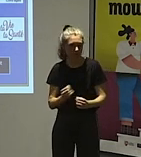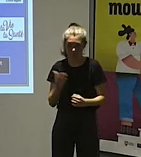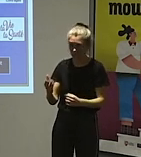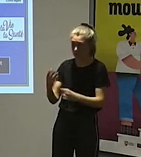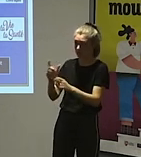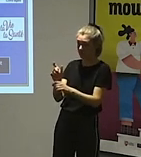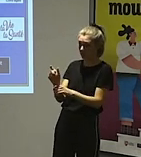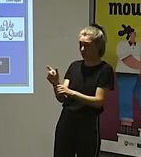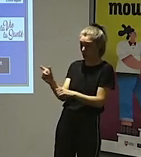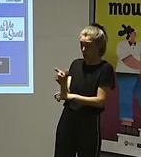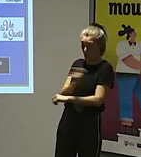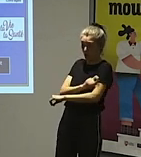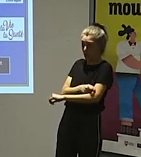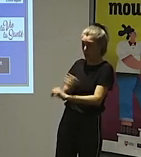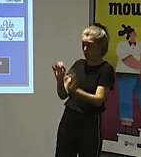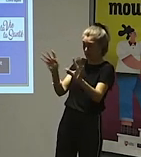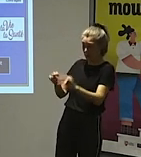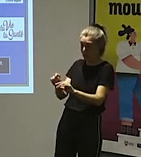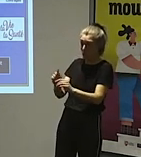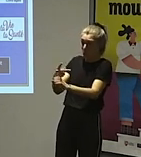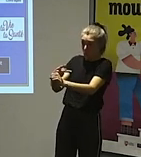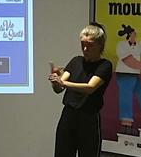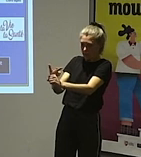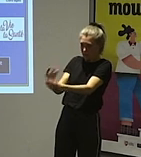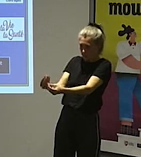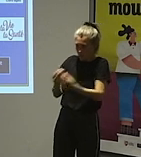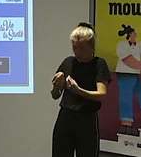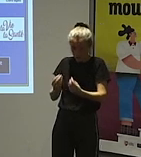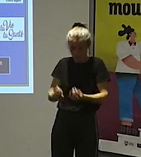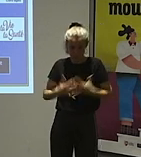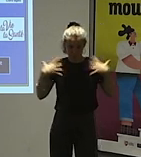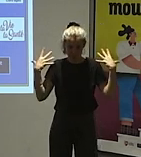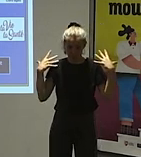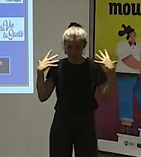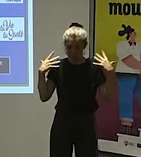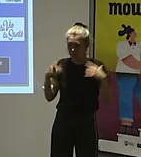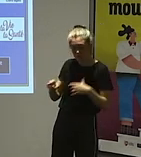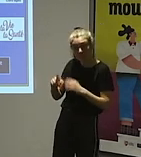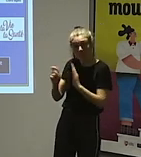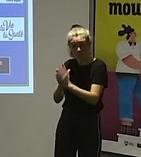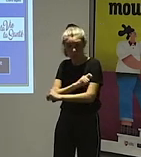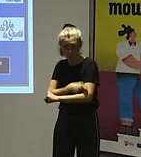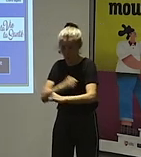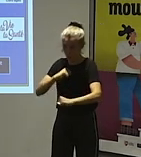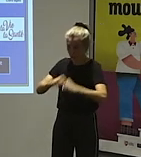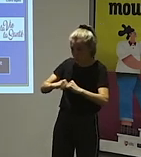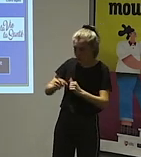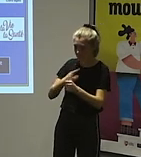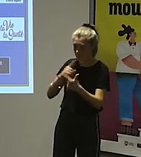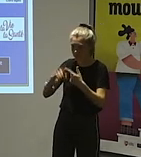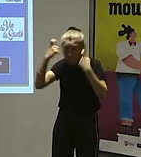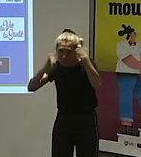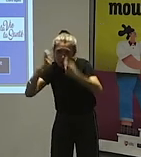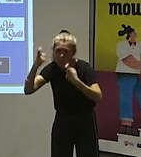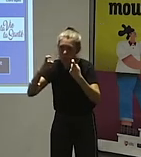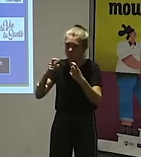stimuler complètement. Trouver un outil dans lequel vous allez bouger en même temps, réfléchir et interagir avec les autres. Voilà. La plupart